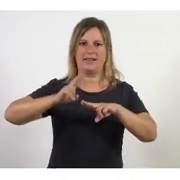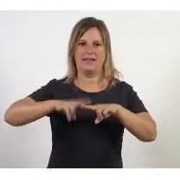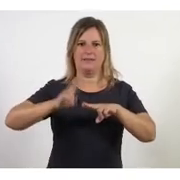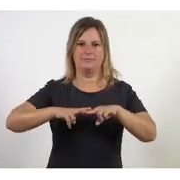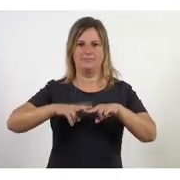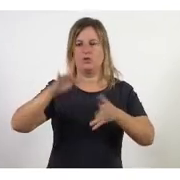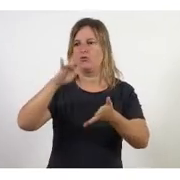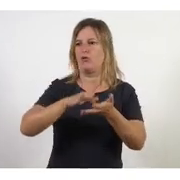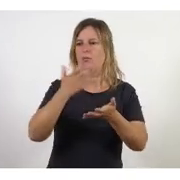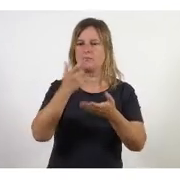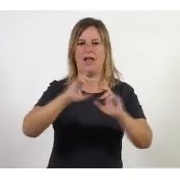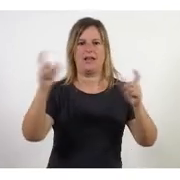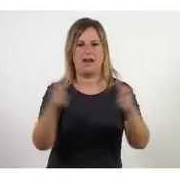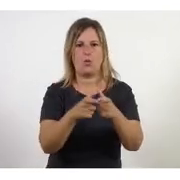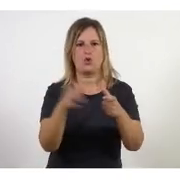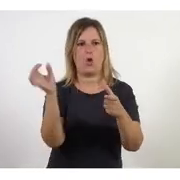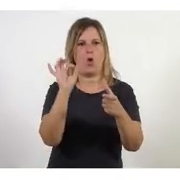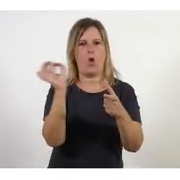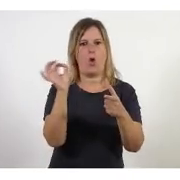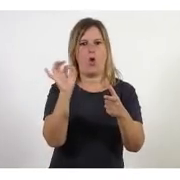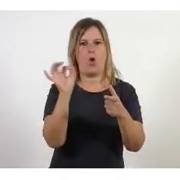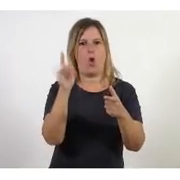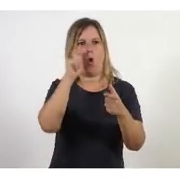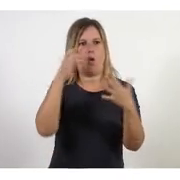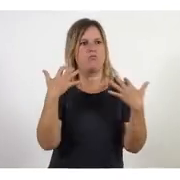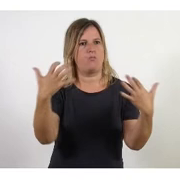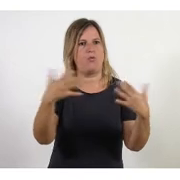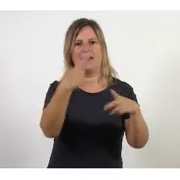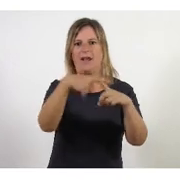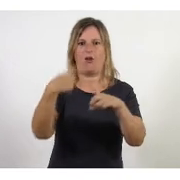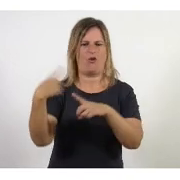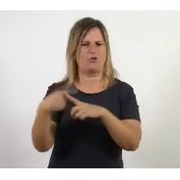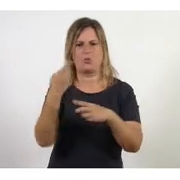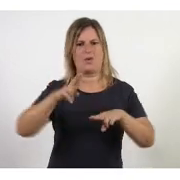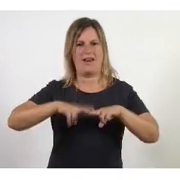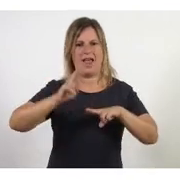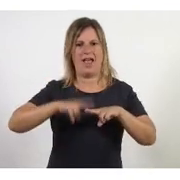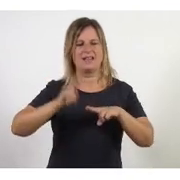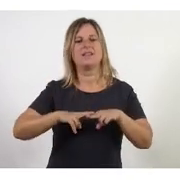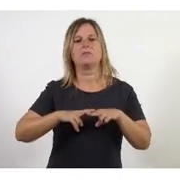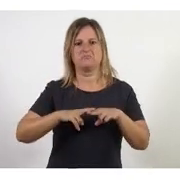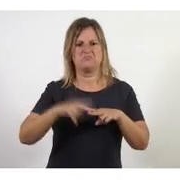una reunió o hem fet un esdeveniment amb el públic, no sé, qualsevol cosa. I ens dediquem, en lloc de gravar vídeos, a fer